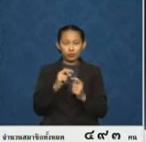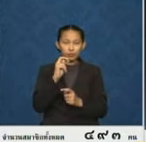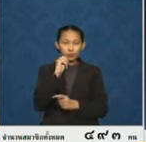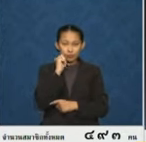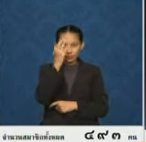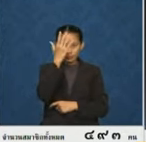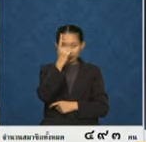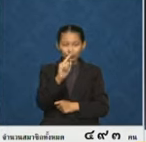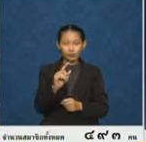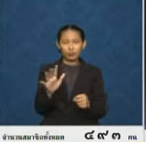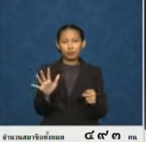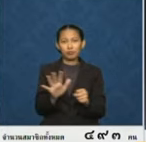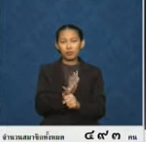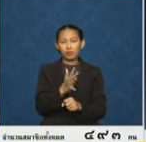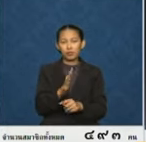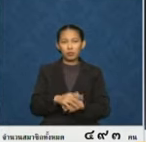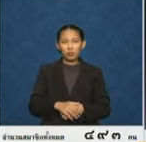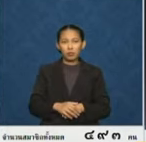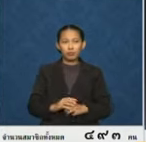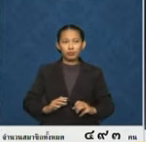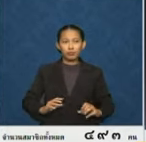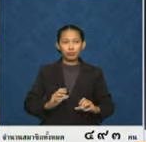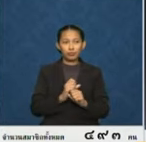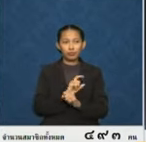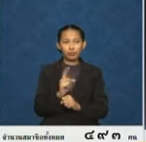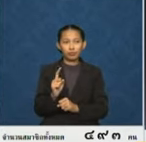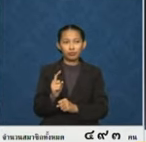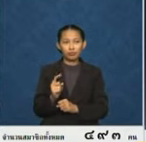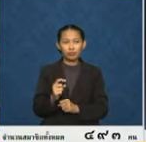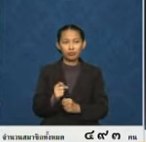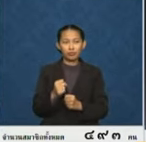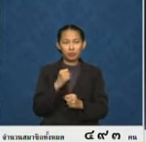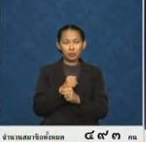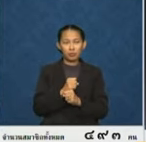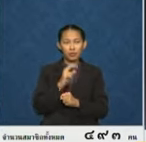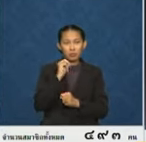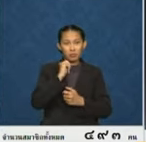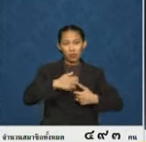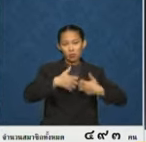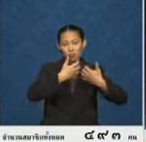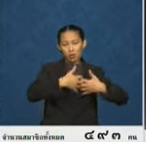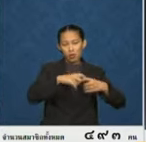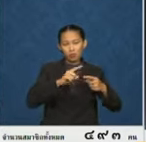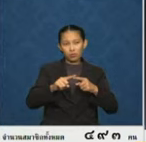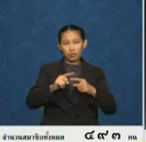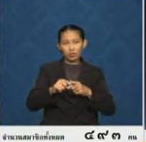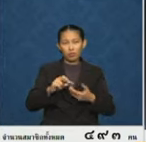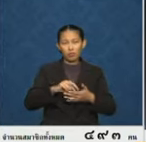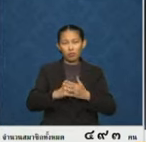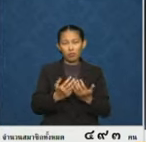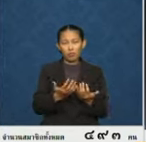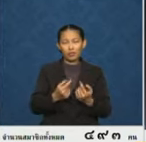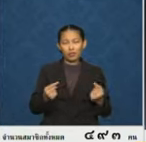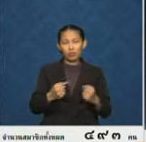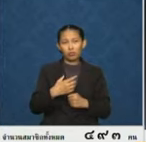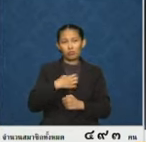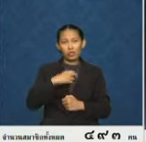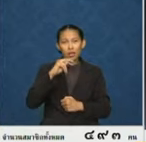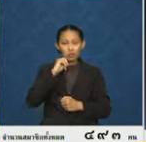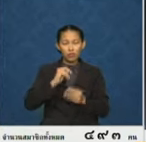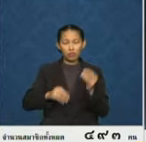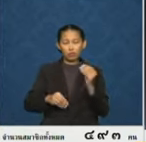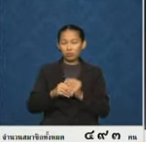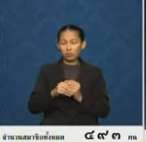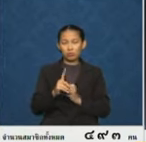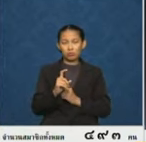น้ำไม่เพียงพอนะคะสรุปคือระบบผลิตน้ำประปาที่ใช้งานมานานไม่สามารถรองรับความต้องการน้ำที่เพิ่ม